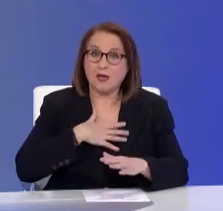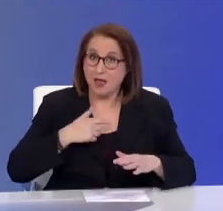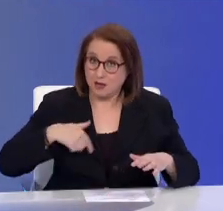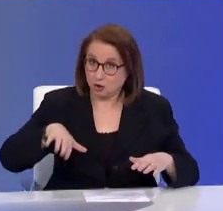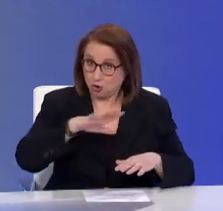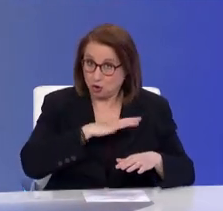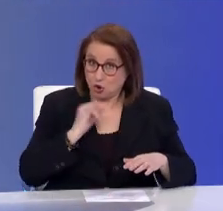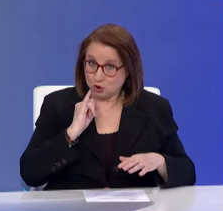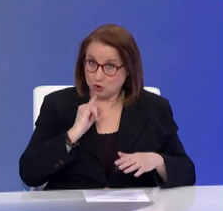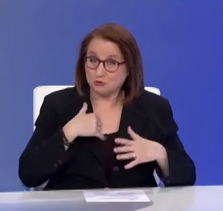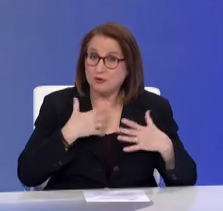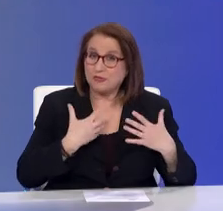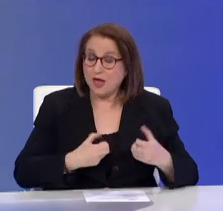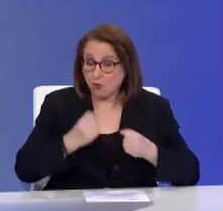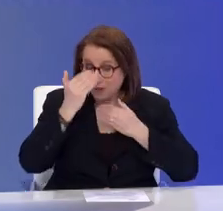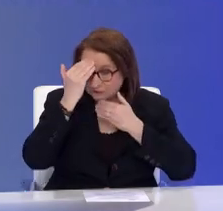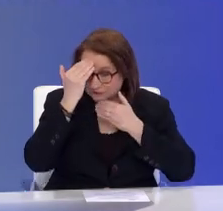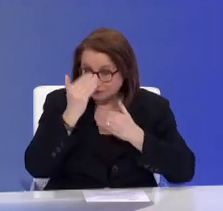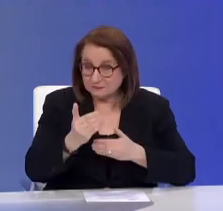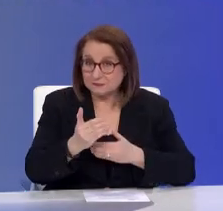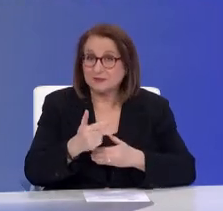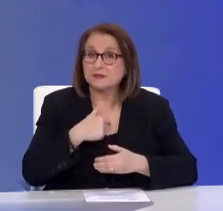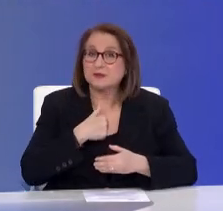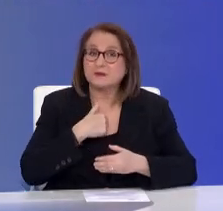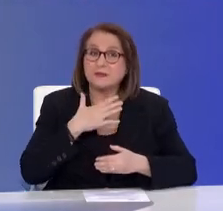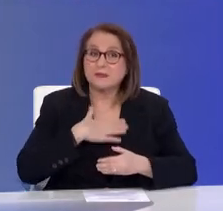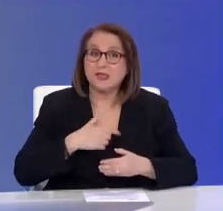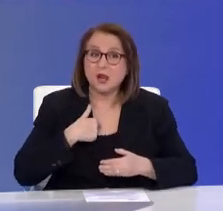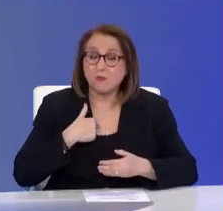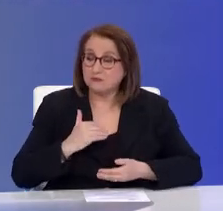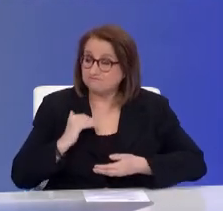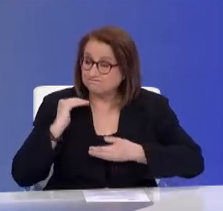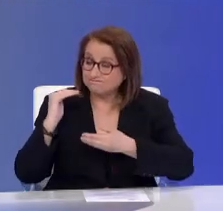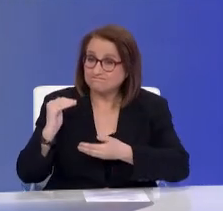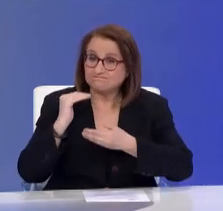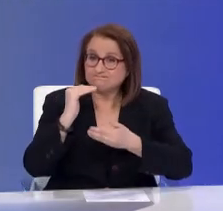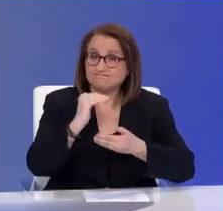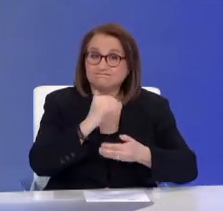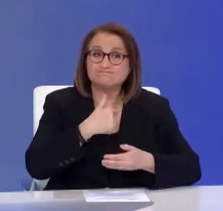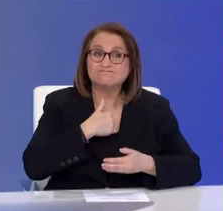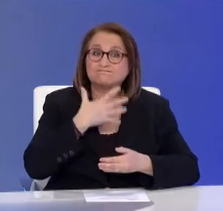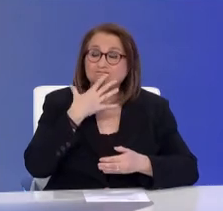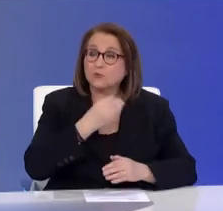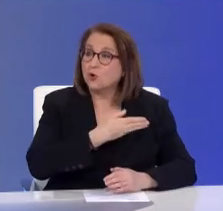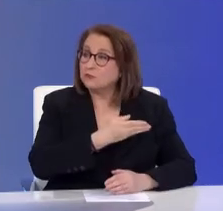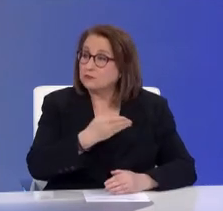με τον Ιωάννη Καποδίστρια το πνεύμα φιλελληνισμού που την χαρακτήριζε.